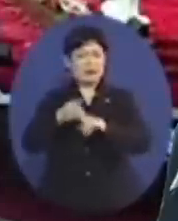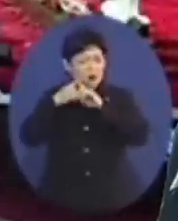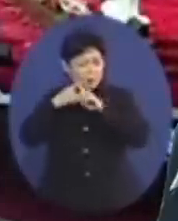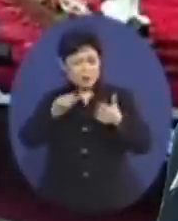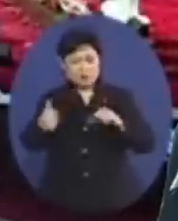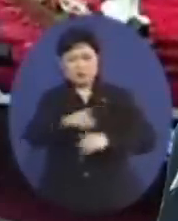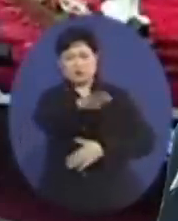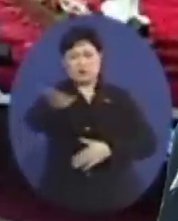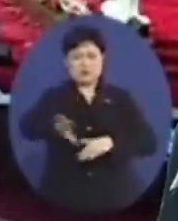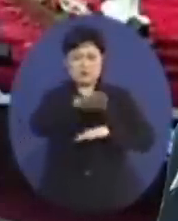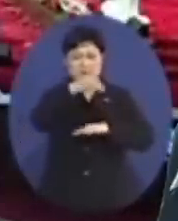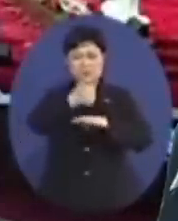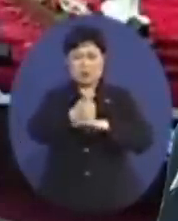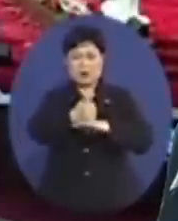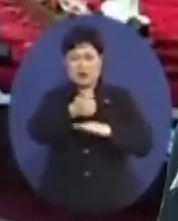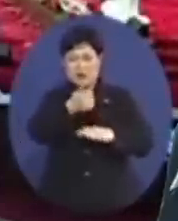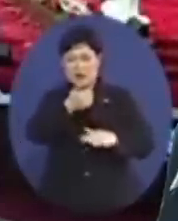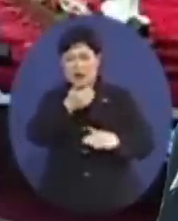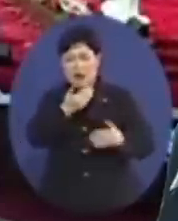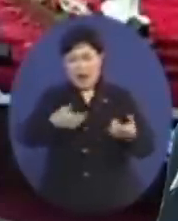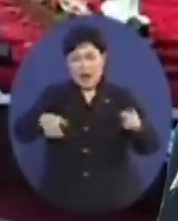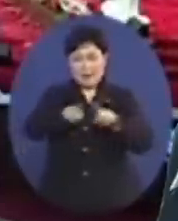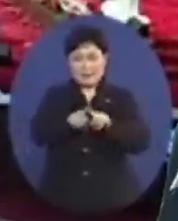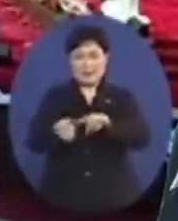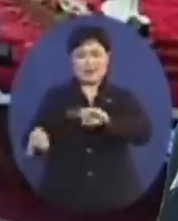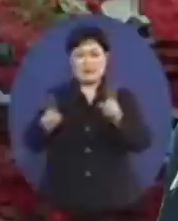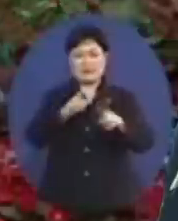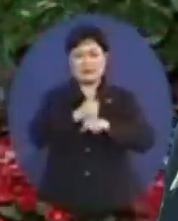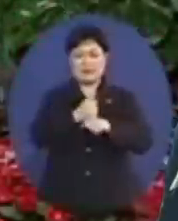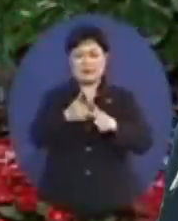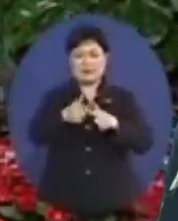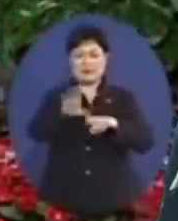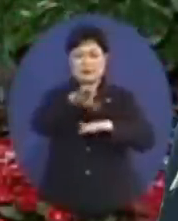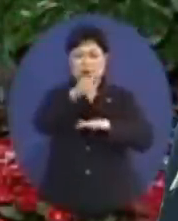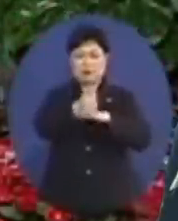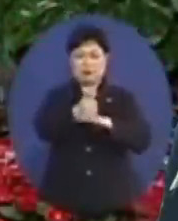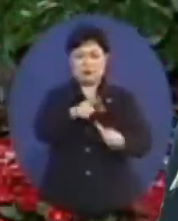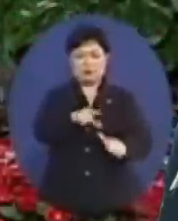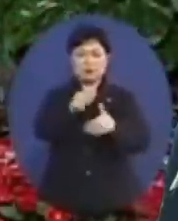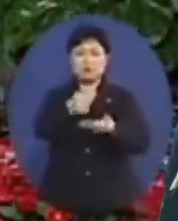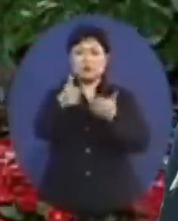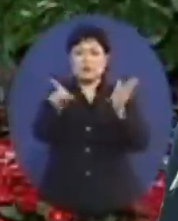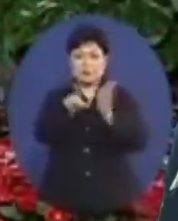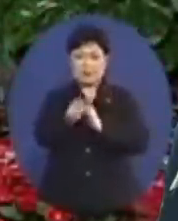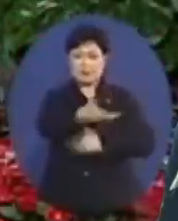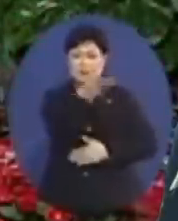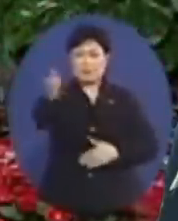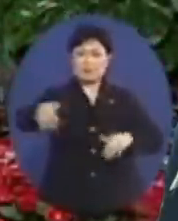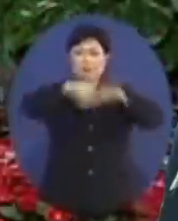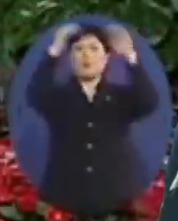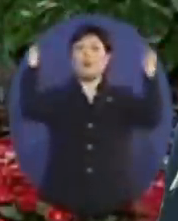우리를 그리스도와 함께 살리셨다. 예수 그리스도를 구주로 믿는 여러분은 오늘 모두 다